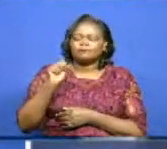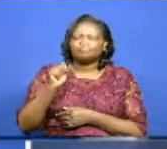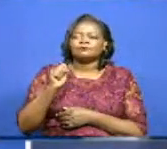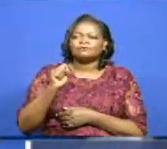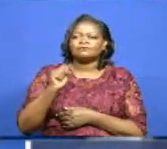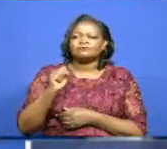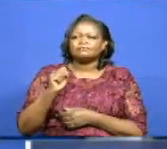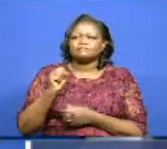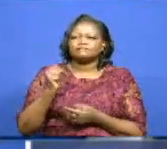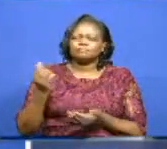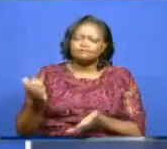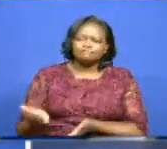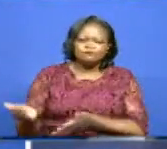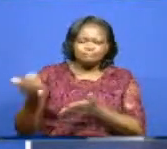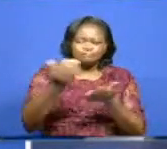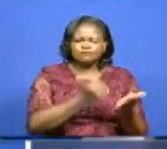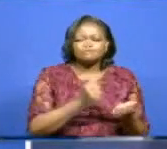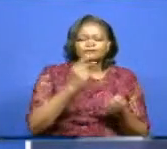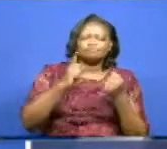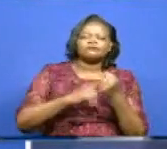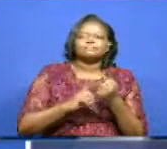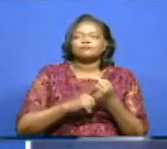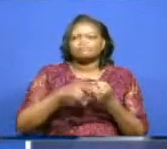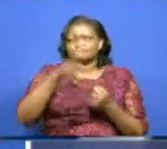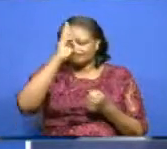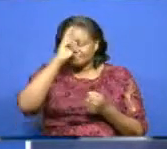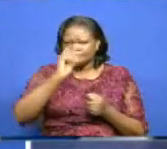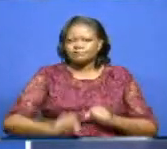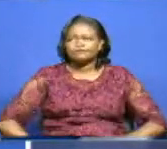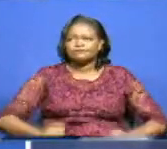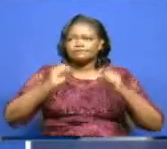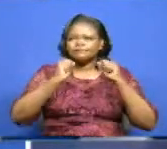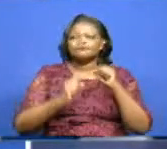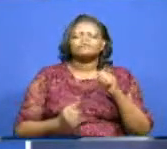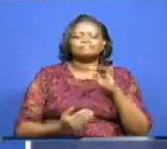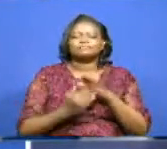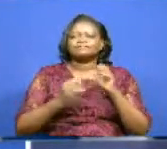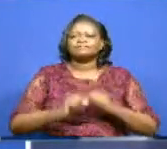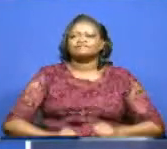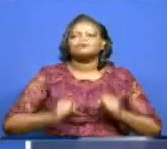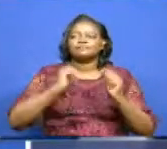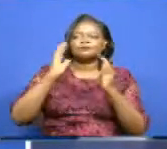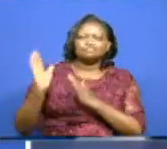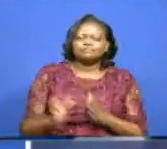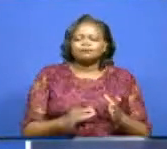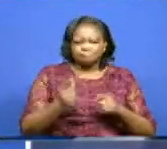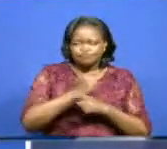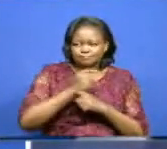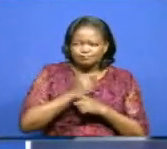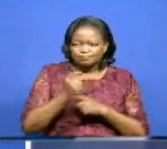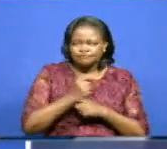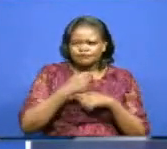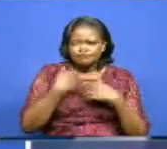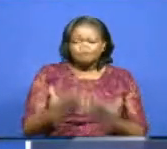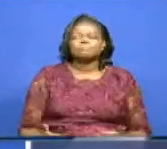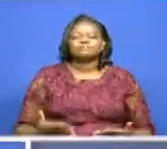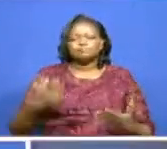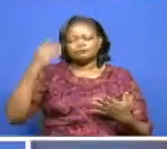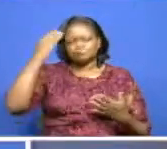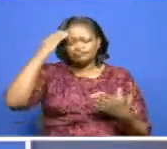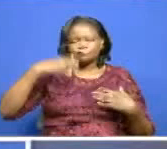imewaleta pamoja jumla ya maafisa 26 wakuu wa polisi kwa mpango wa utoaji mafunzo kuhusu afya ya